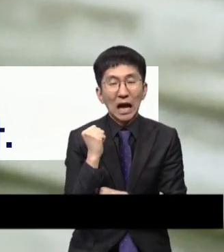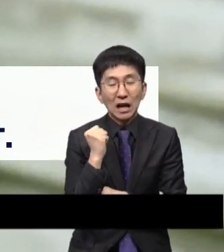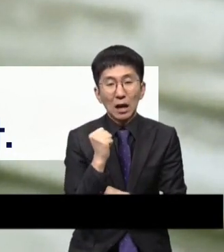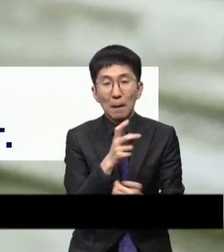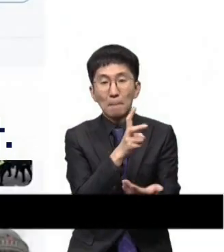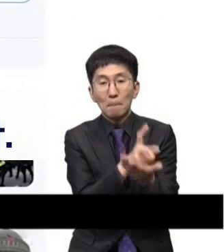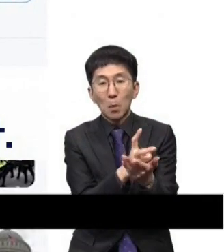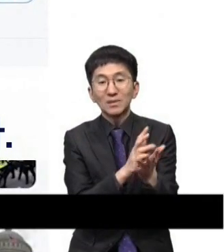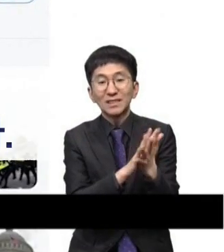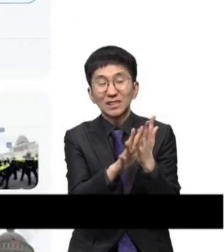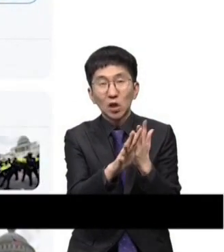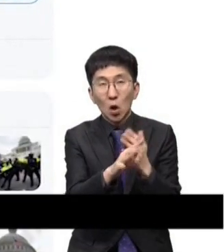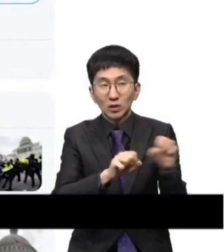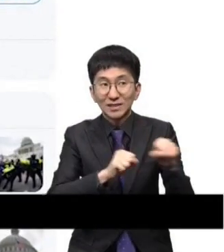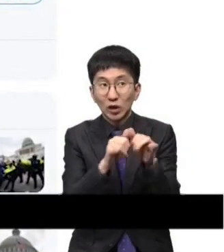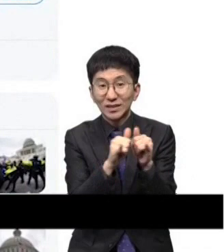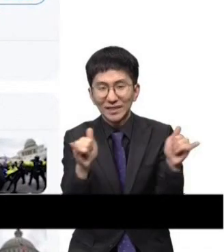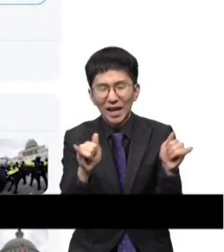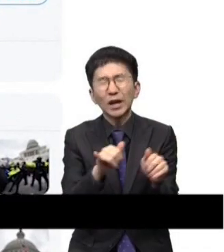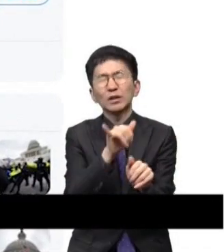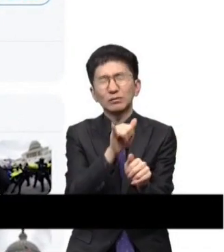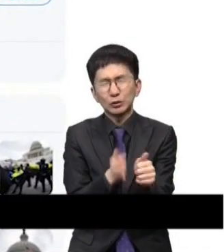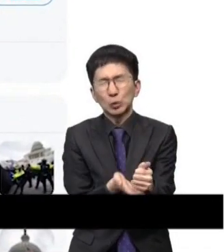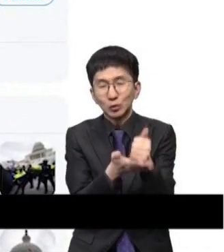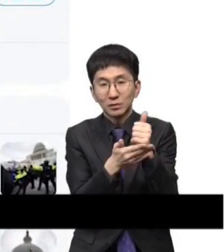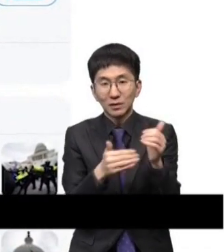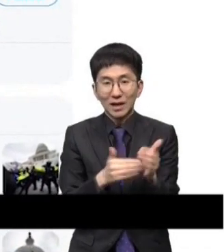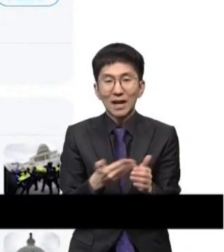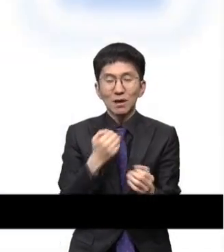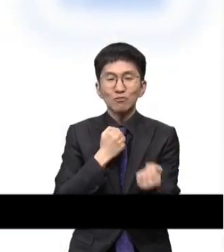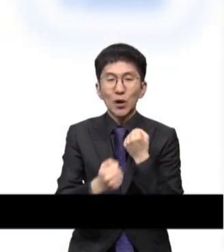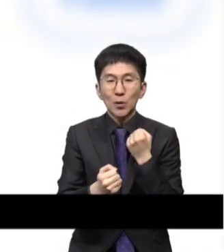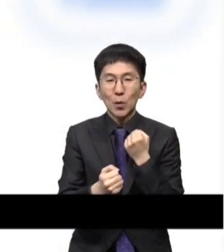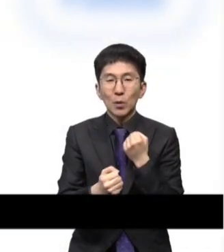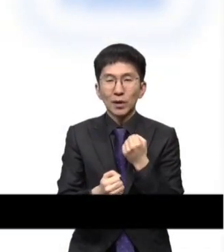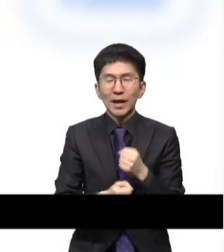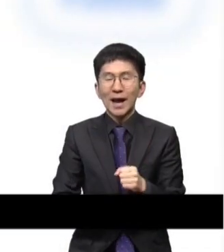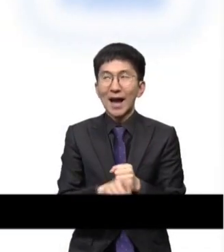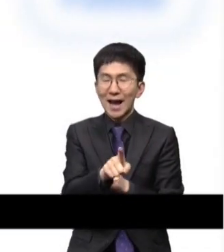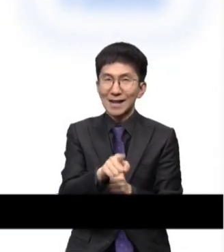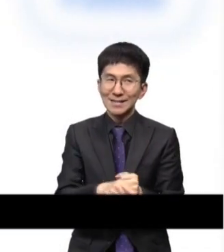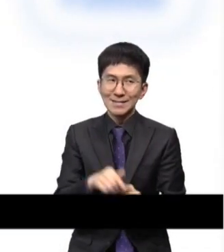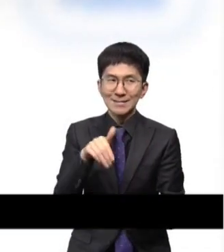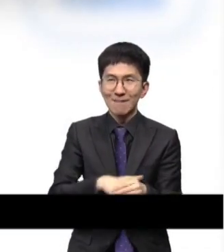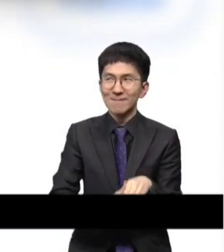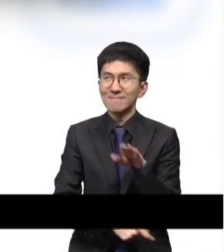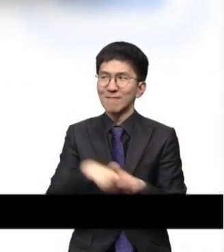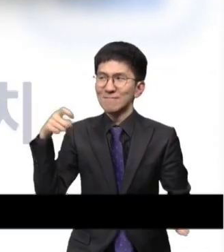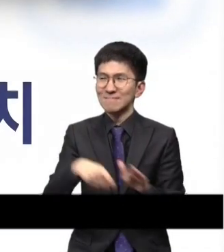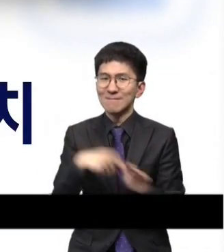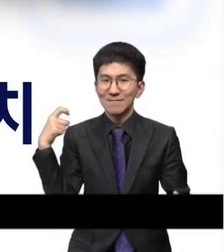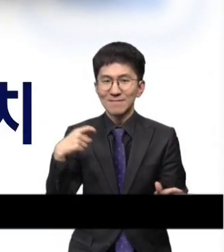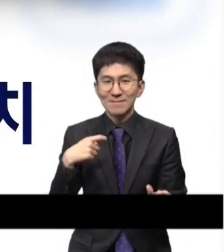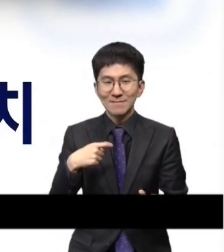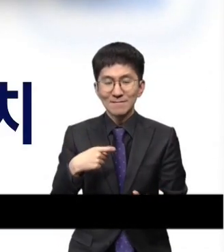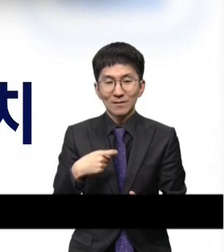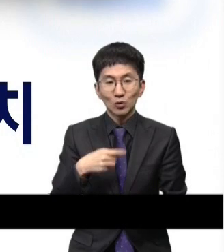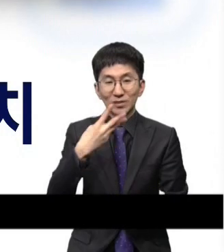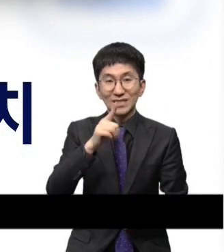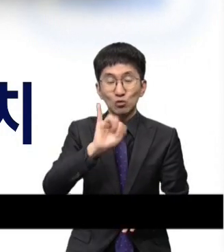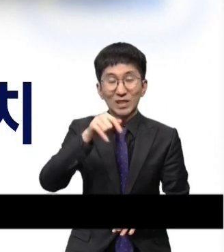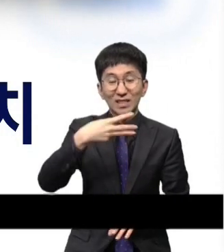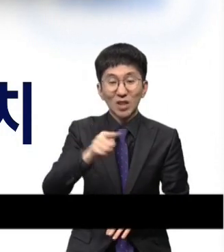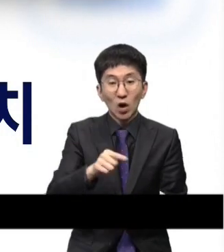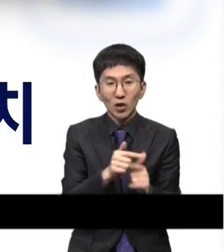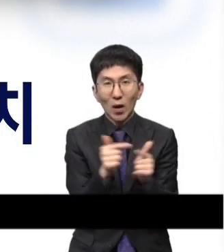law and order. 하지만 트럼프는 여기서도 도둑맞은 선거라 주장했고 트위터와 페이스북 측은 폭력을